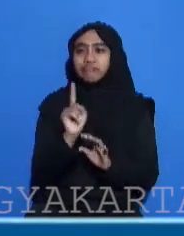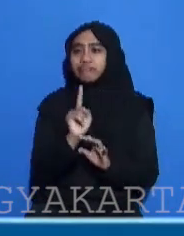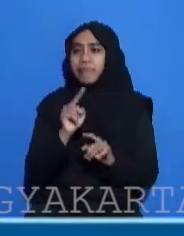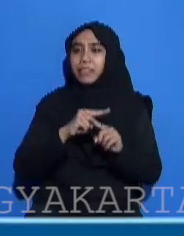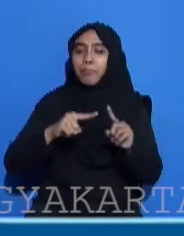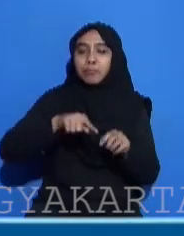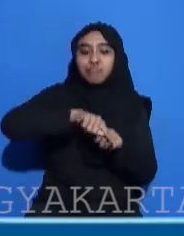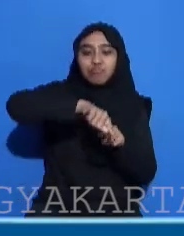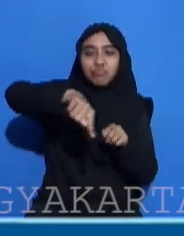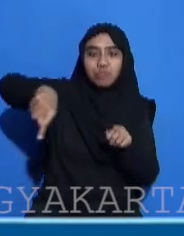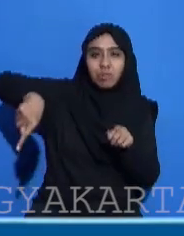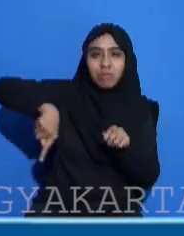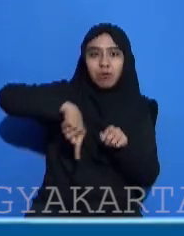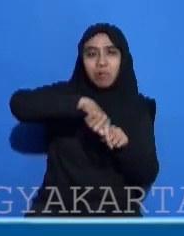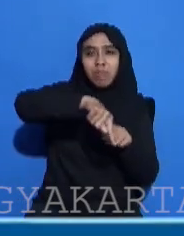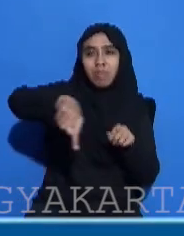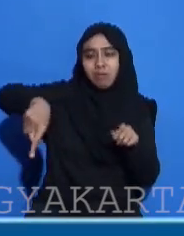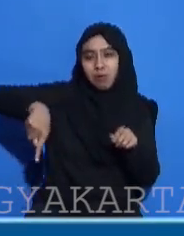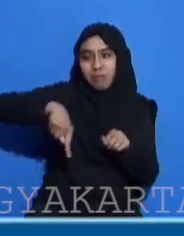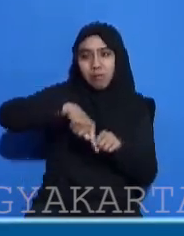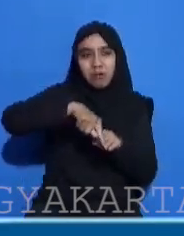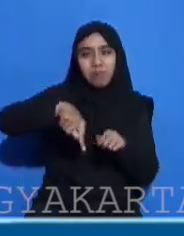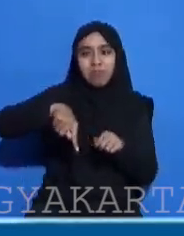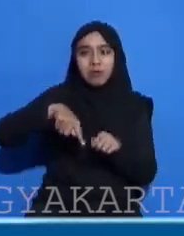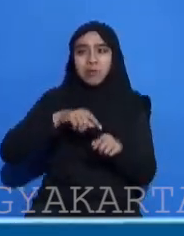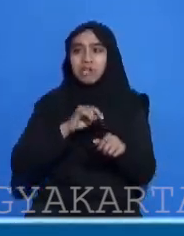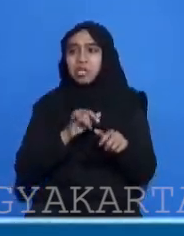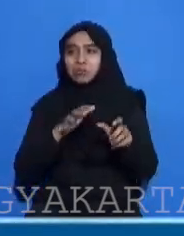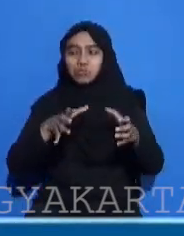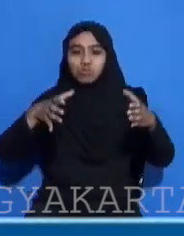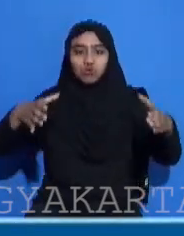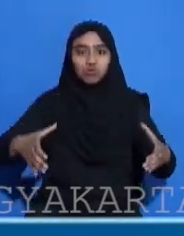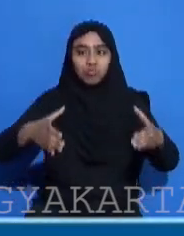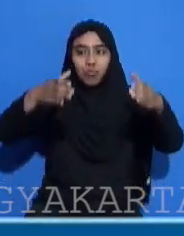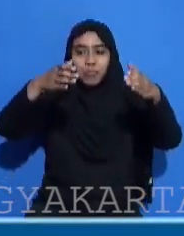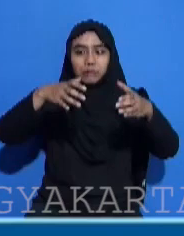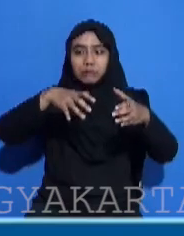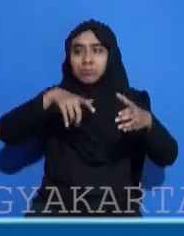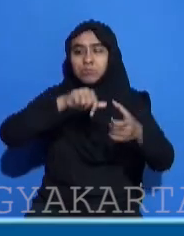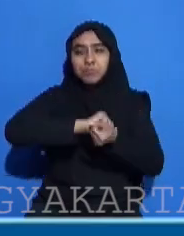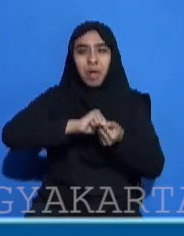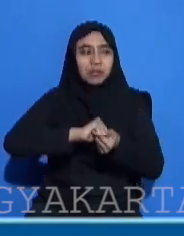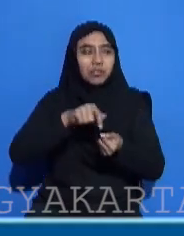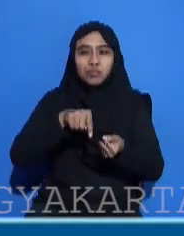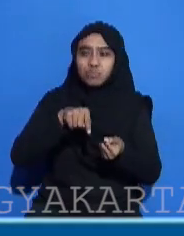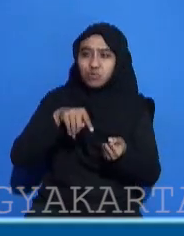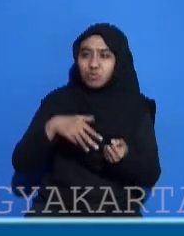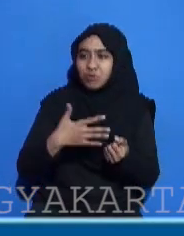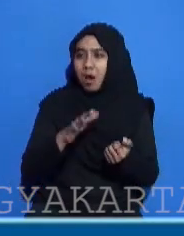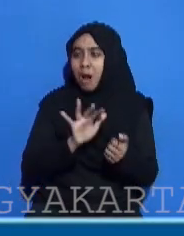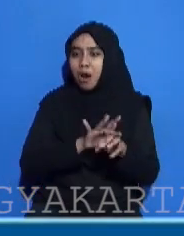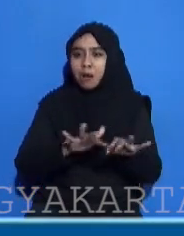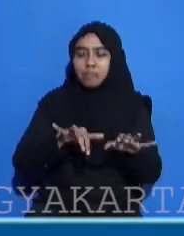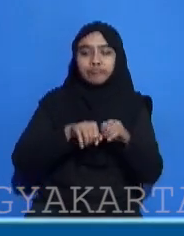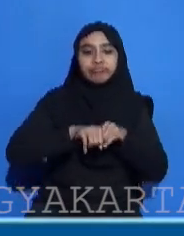sirkulator engkeng dipun damel saking toples bahan plastik tujuannya pun Inggih meniko supartos Toyota sebab tambahan